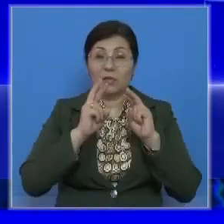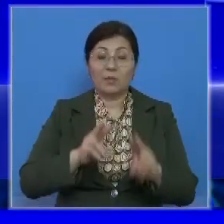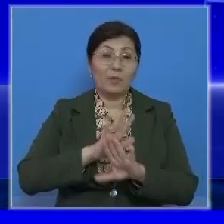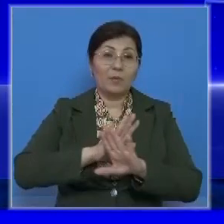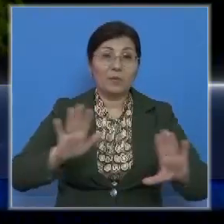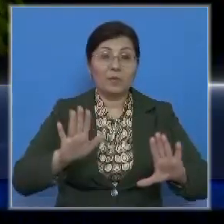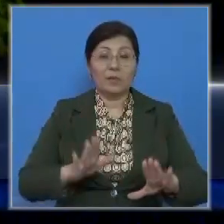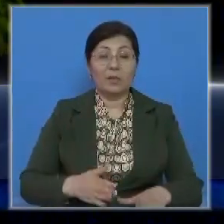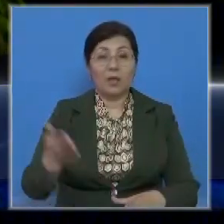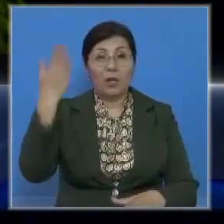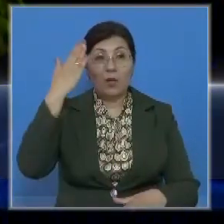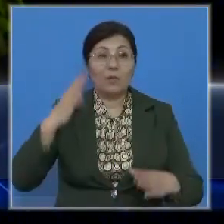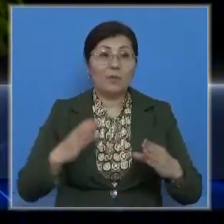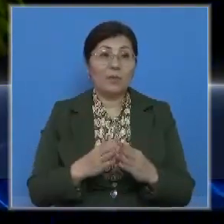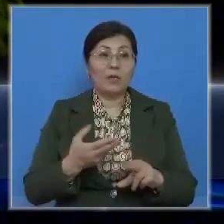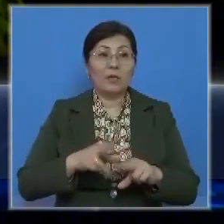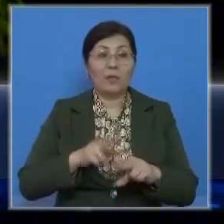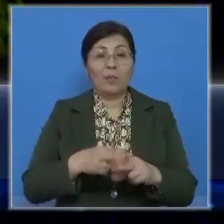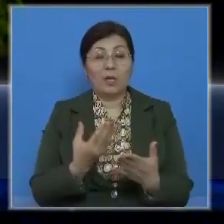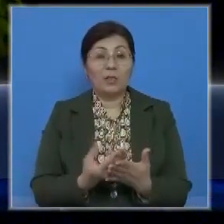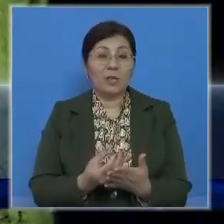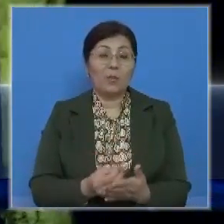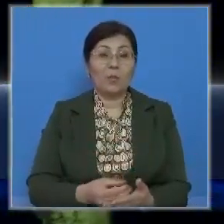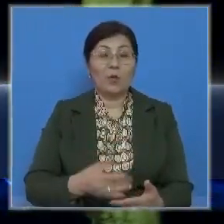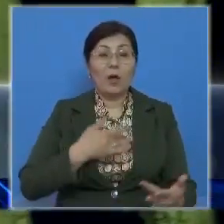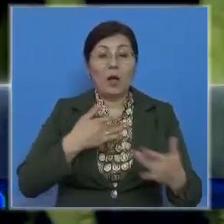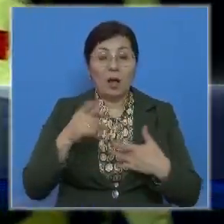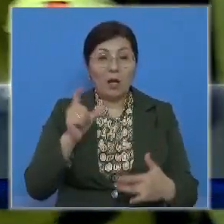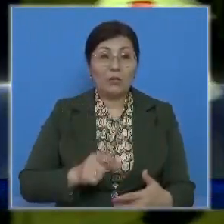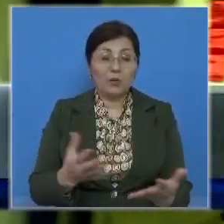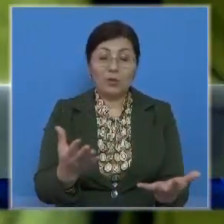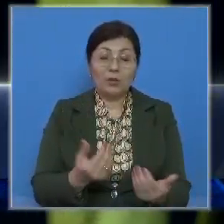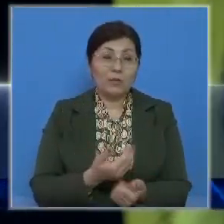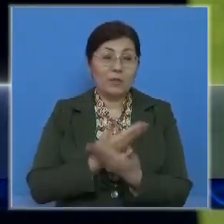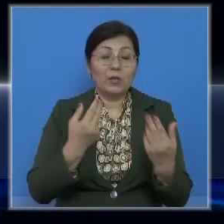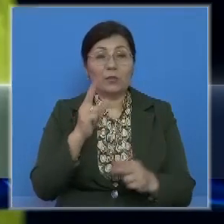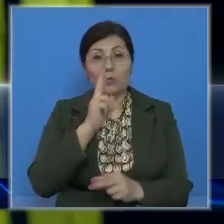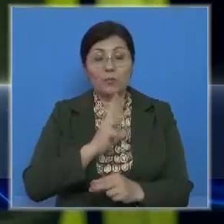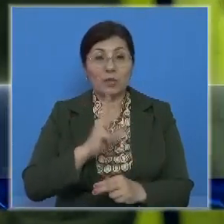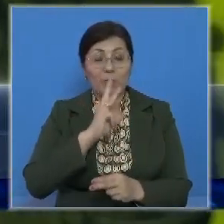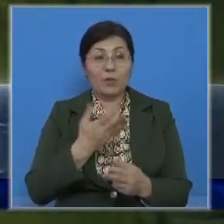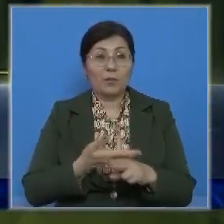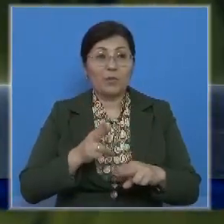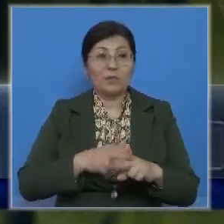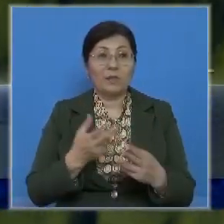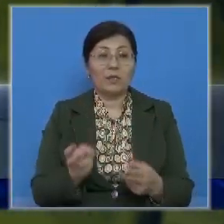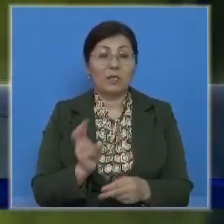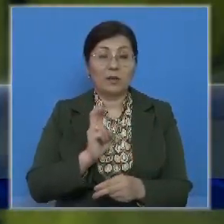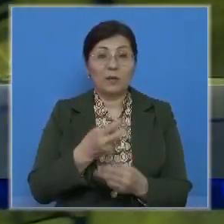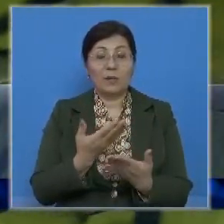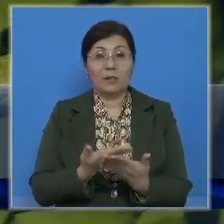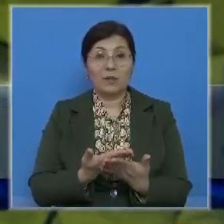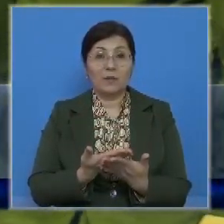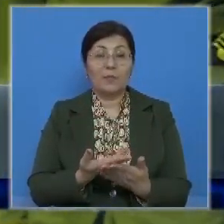творческими коллективами, поэтому их актеры не получают зарплату. При этом навыков у актеров достаточно, чтобы стать профессиональным